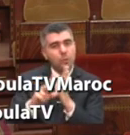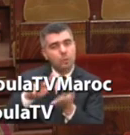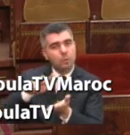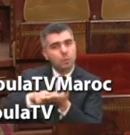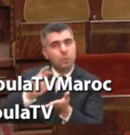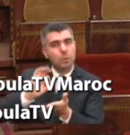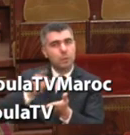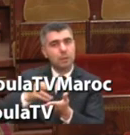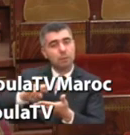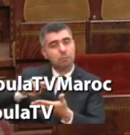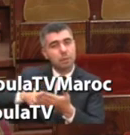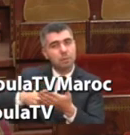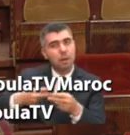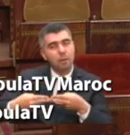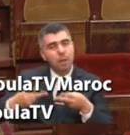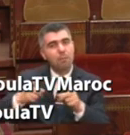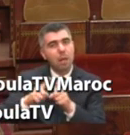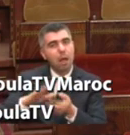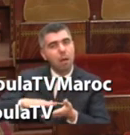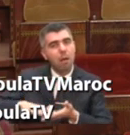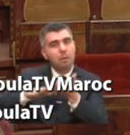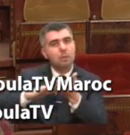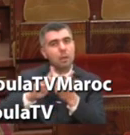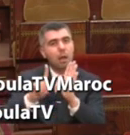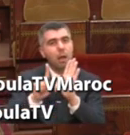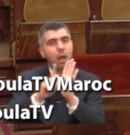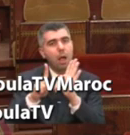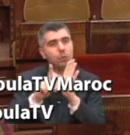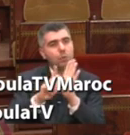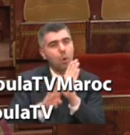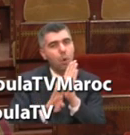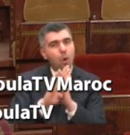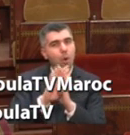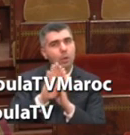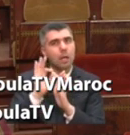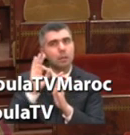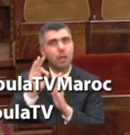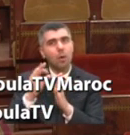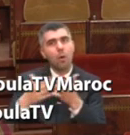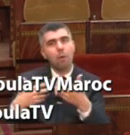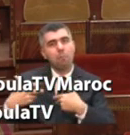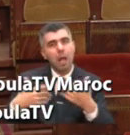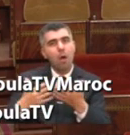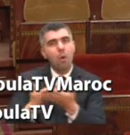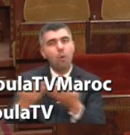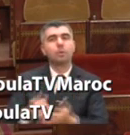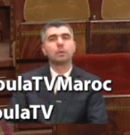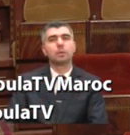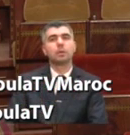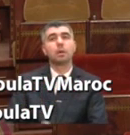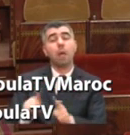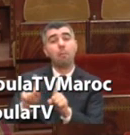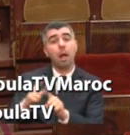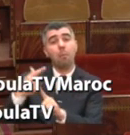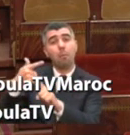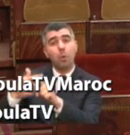لأرض الواقع من أجل ضمان كرامة وحقوق الفنانين المغاربة اللي تستحقوا كل الخير، بالإضافة إلى يعني